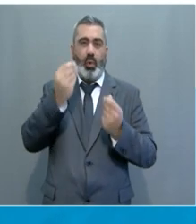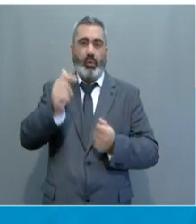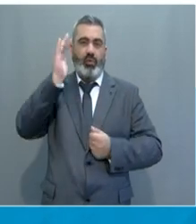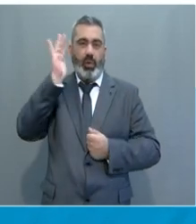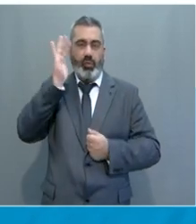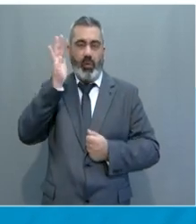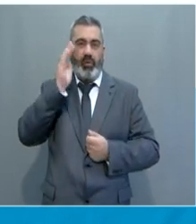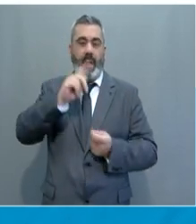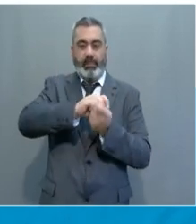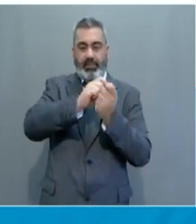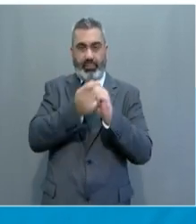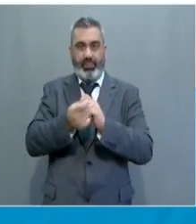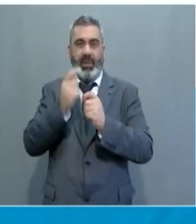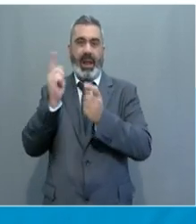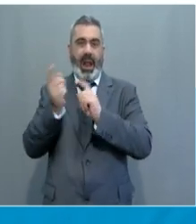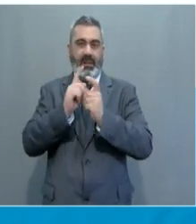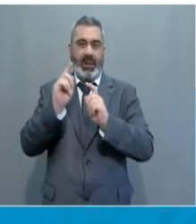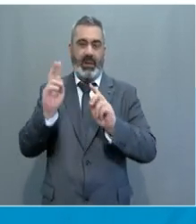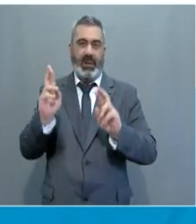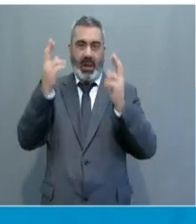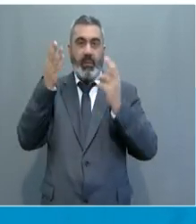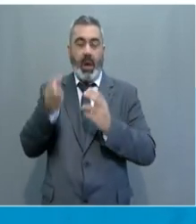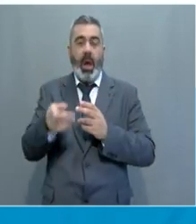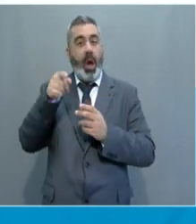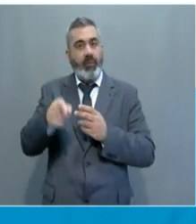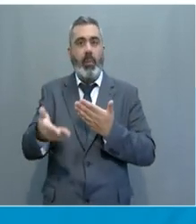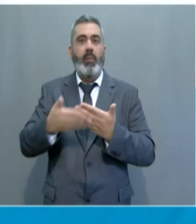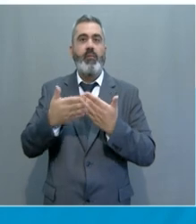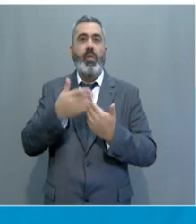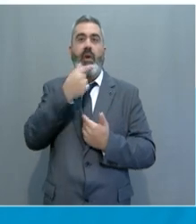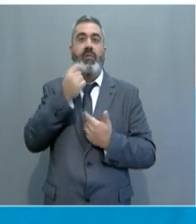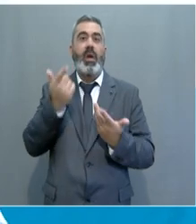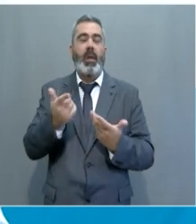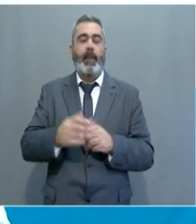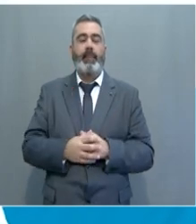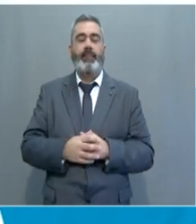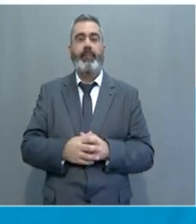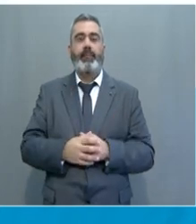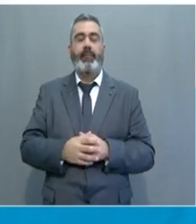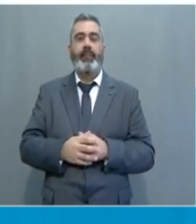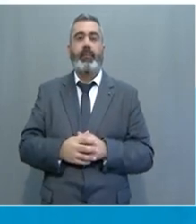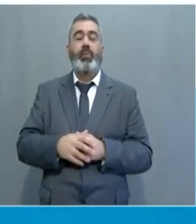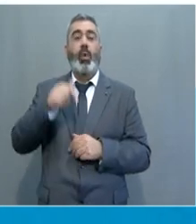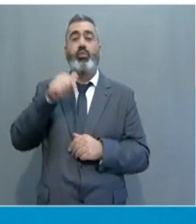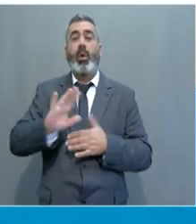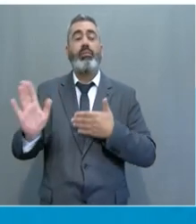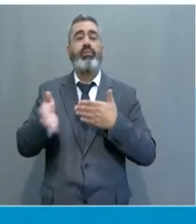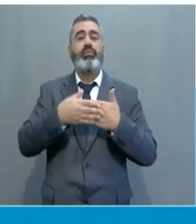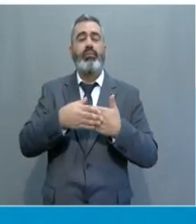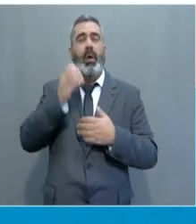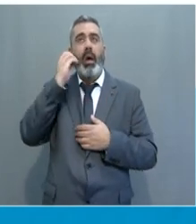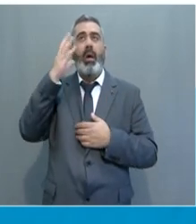από αυτήν την μετάβαση. Και να κλείσω ενθυμούμενος